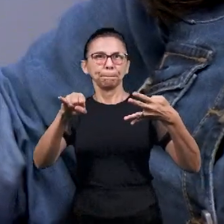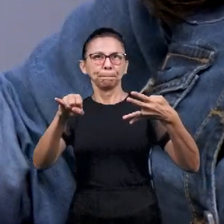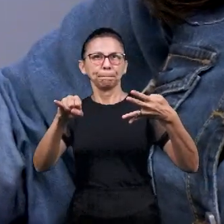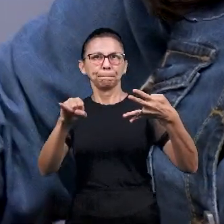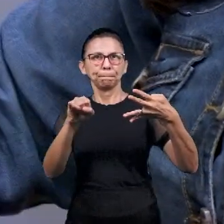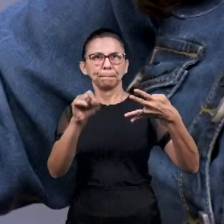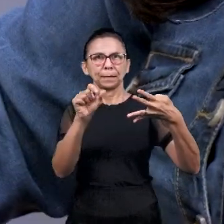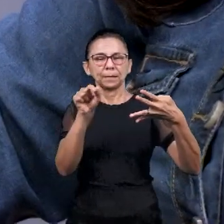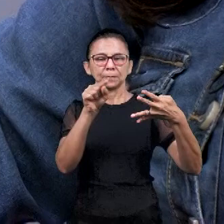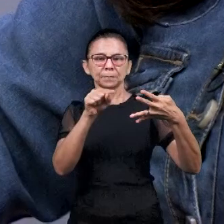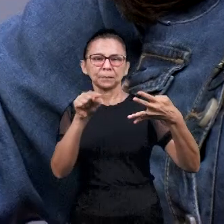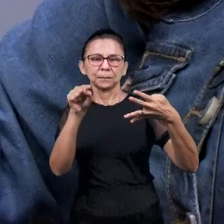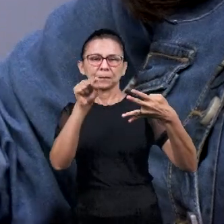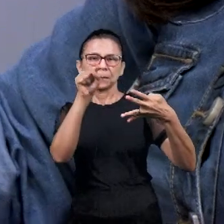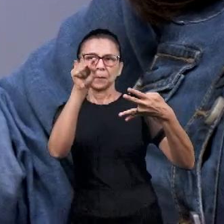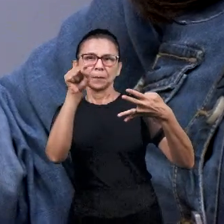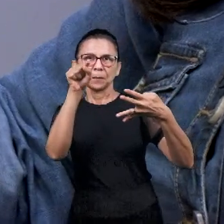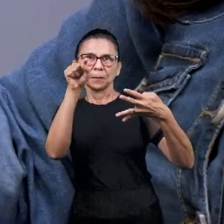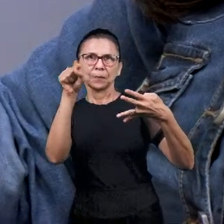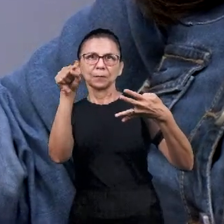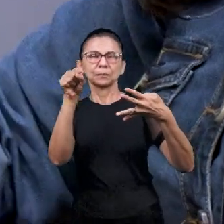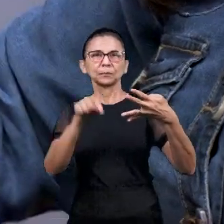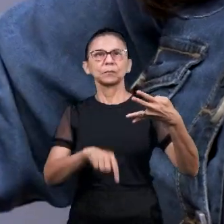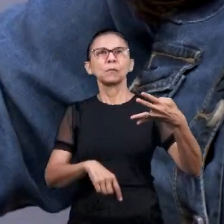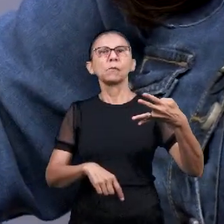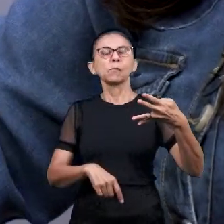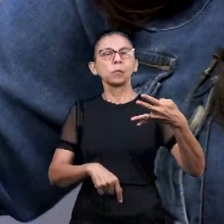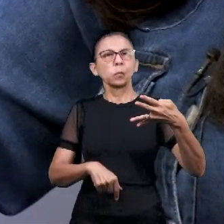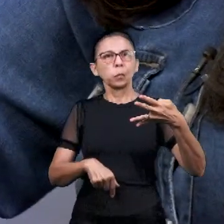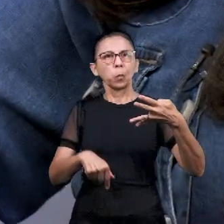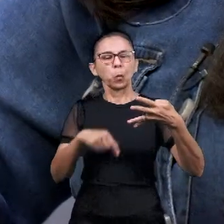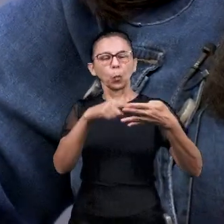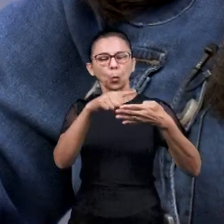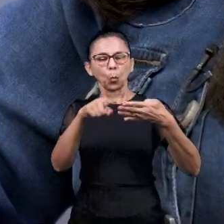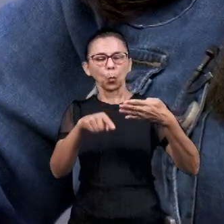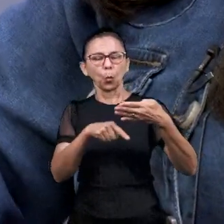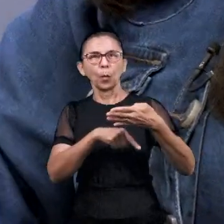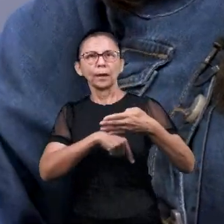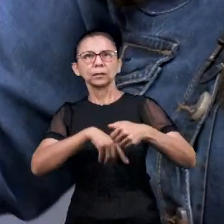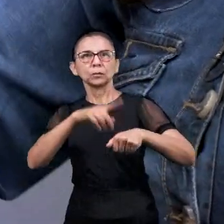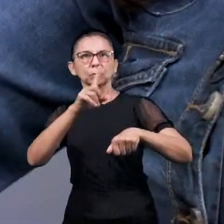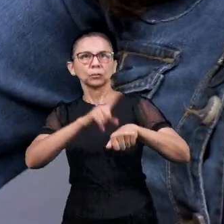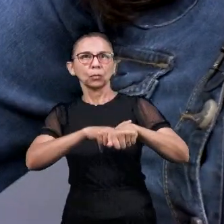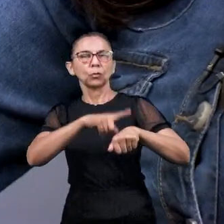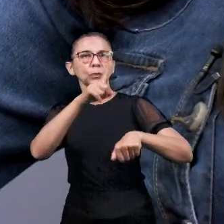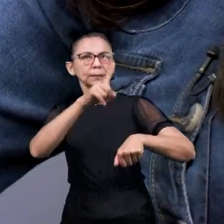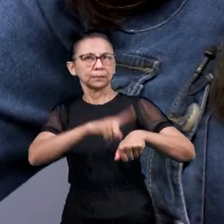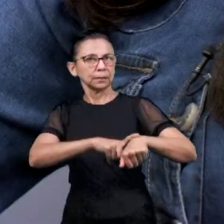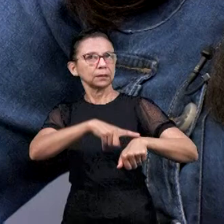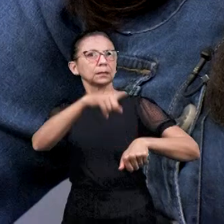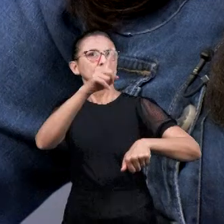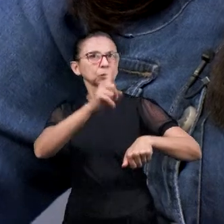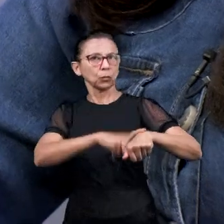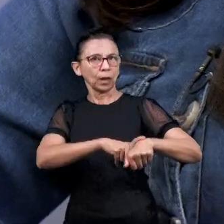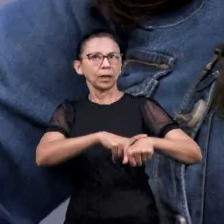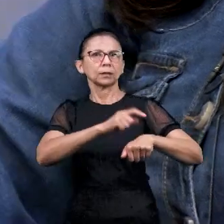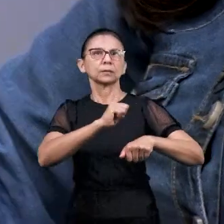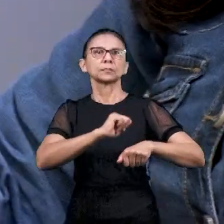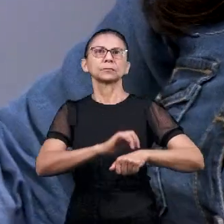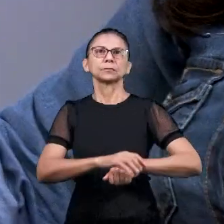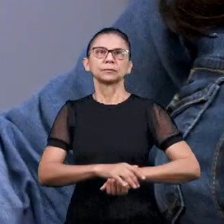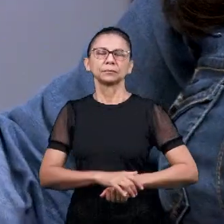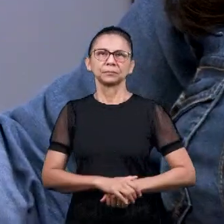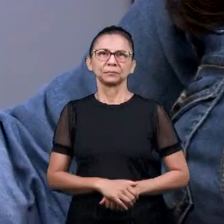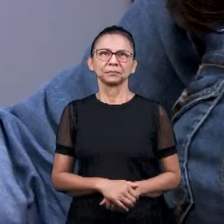double croche qui vaut 1/4 de temps. Ça se joue très rapidement. 1, 2, Mi,